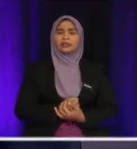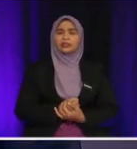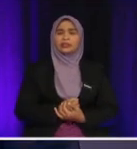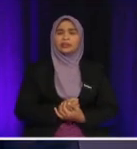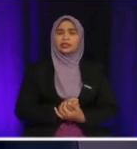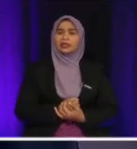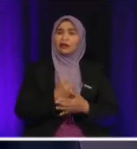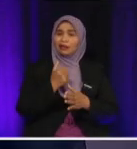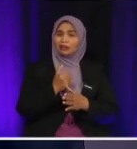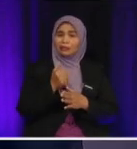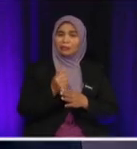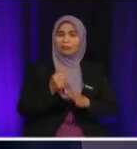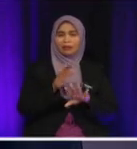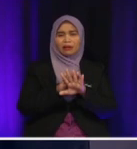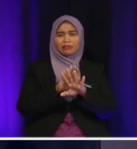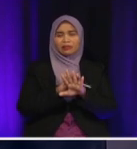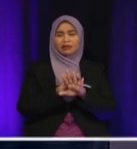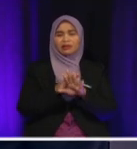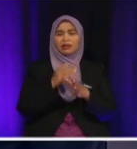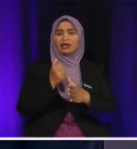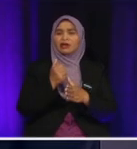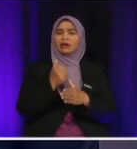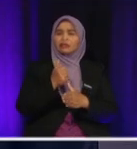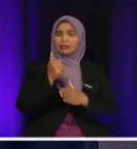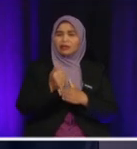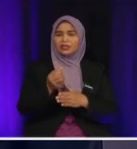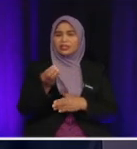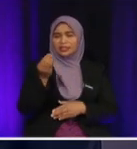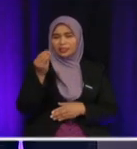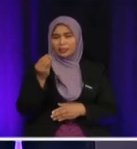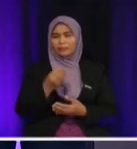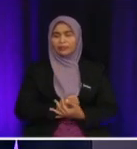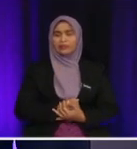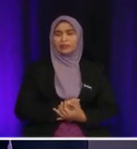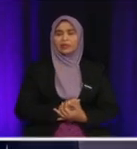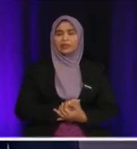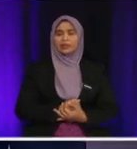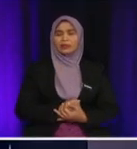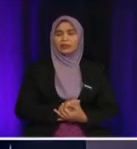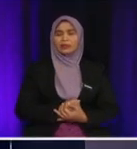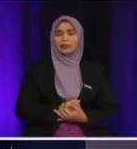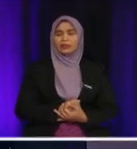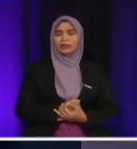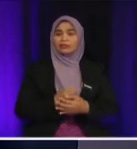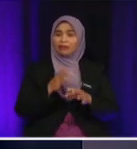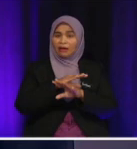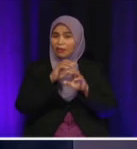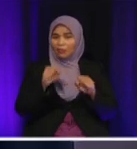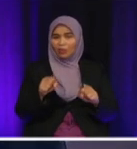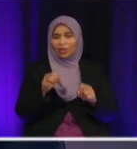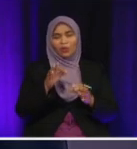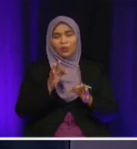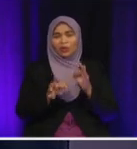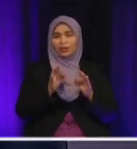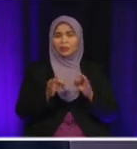ataupun banyak ataupun sedikit? Ustaz, saya nak try je Ustaz. Sekali je Ustaz, sikit je nak rasa je macam. Tak boleh sebab tetap